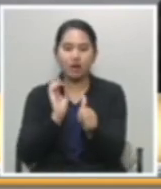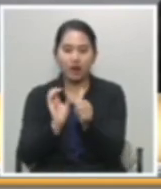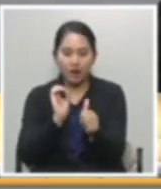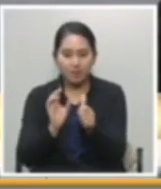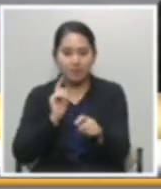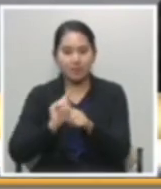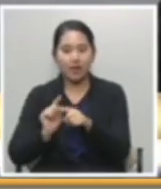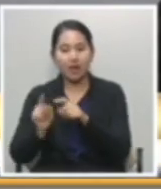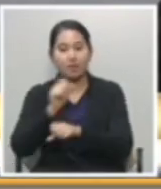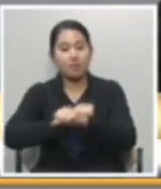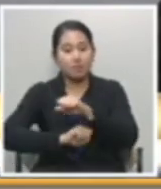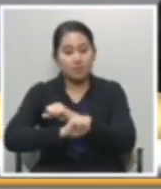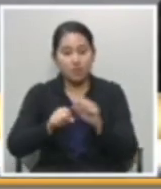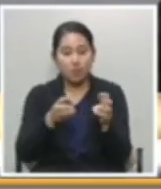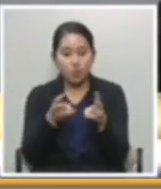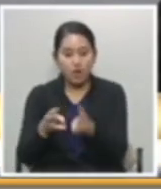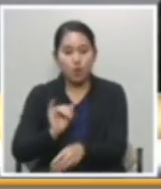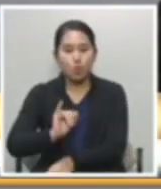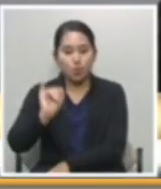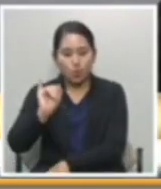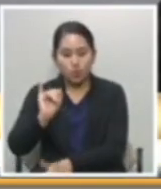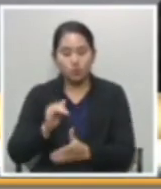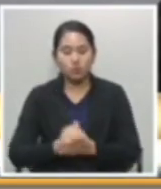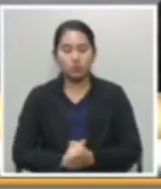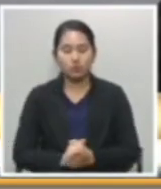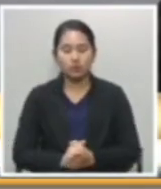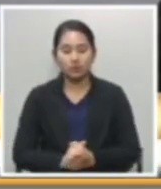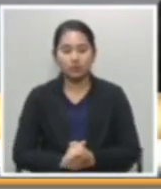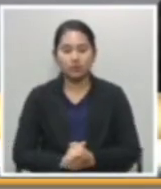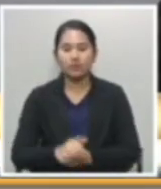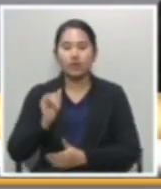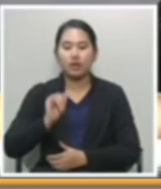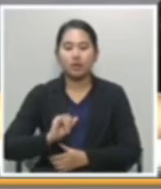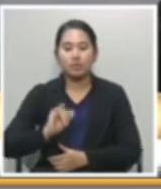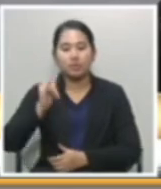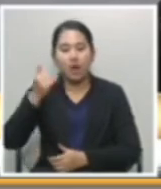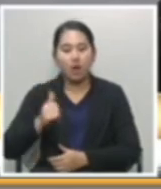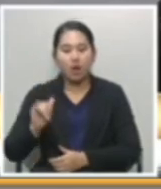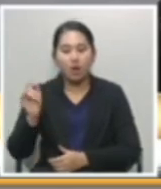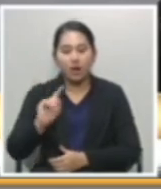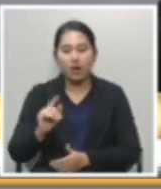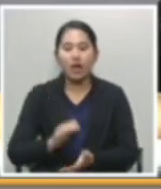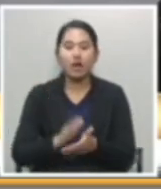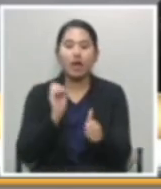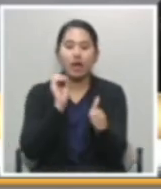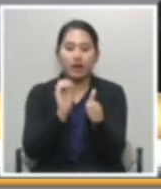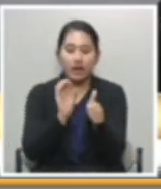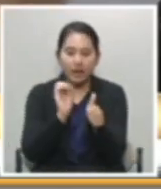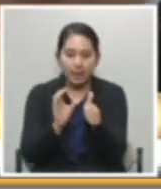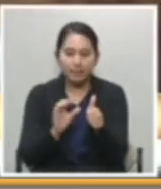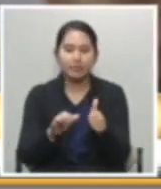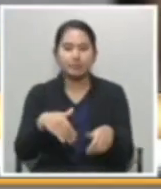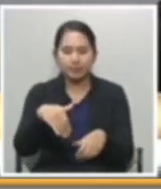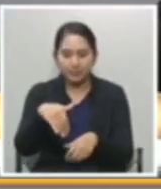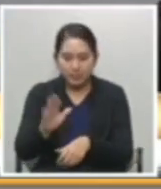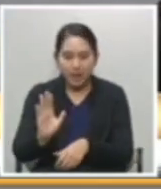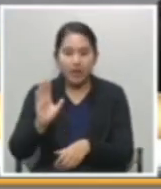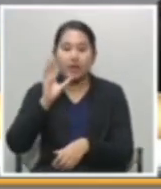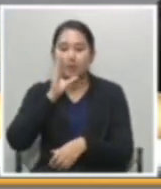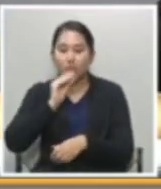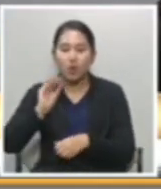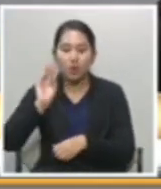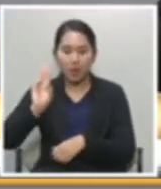ไปปฏิบัติให้ถูกต้องนะครับบางท่านก็อาจจะแนะนำท่านไปถวายสัตว์ปฏิทิน